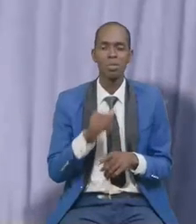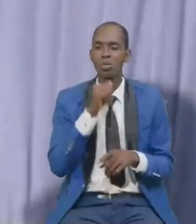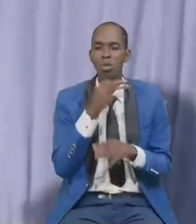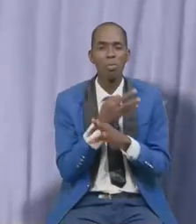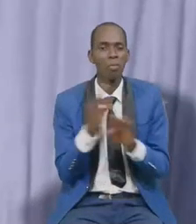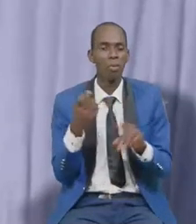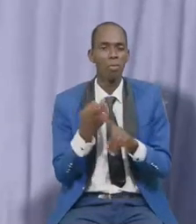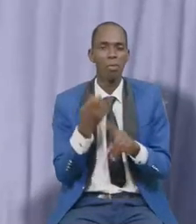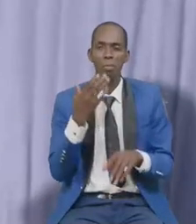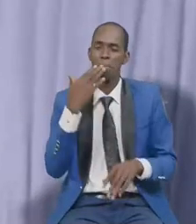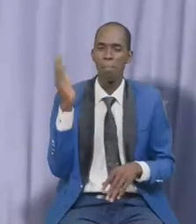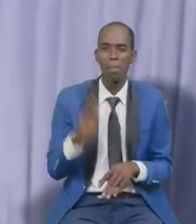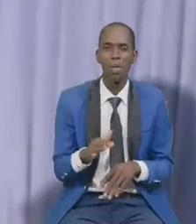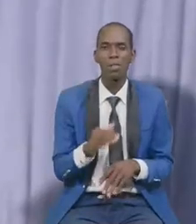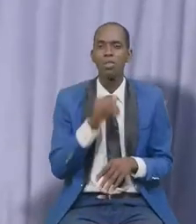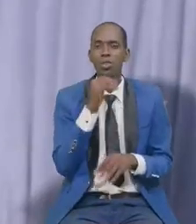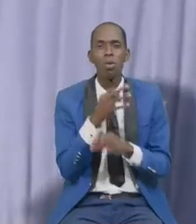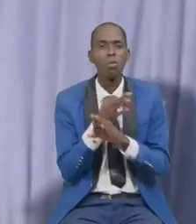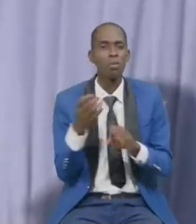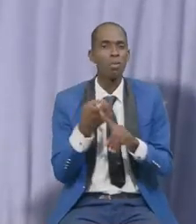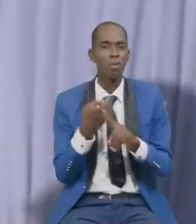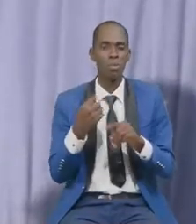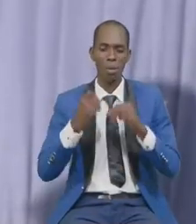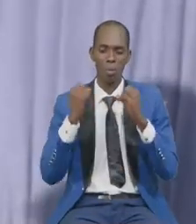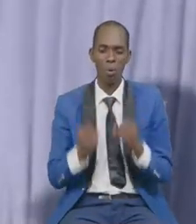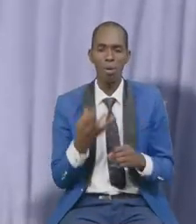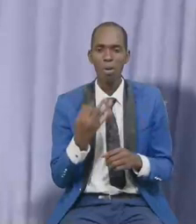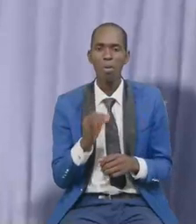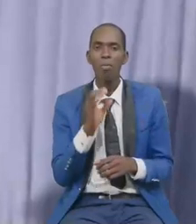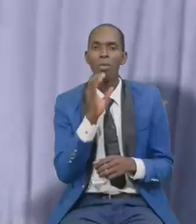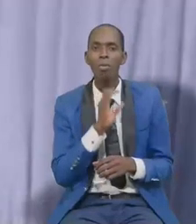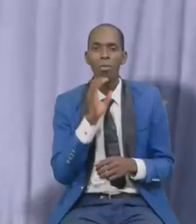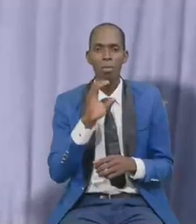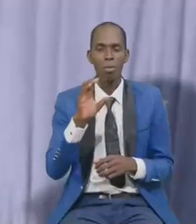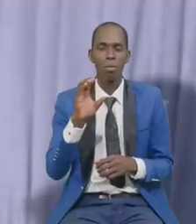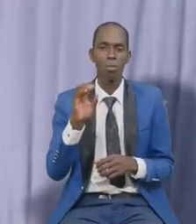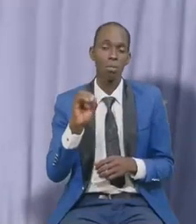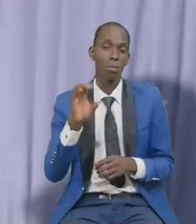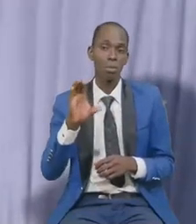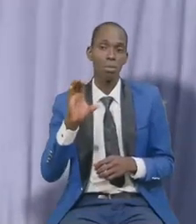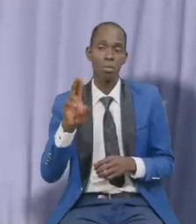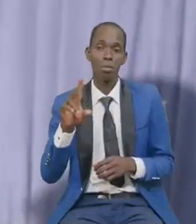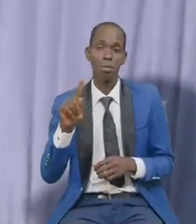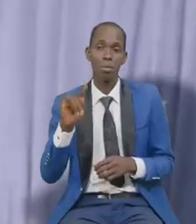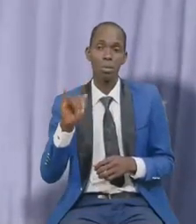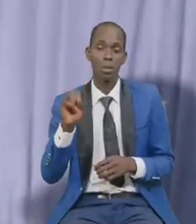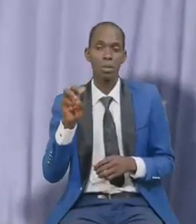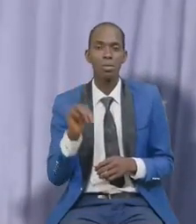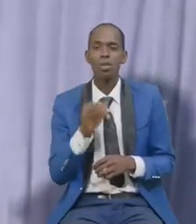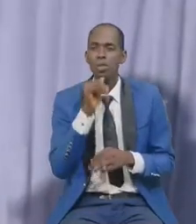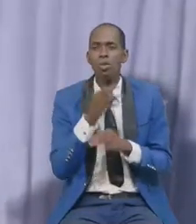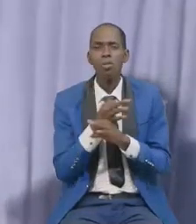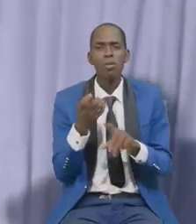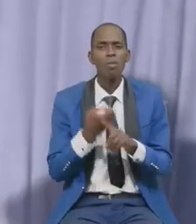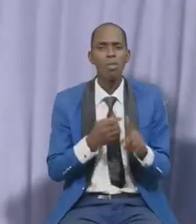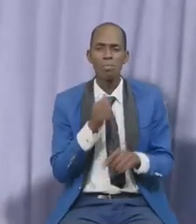Ils ne sont pas affranchis de la puissance de l'occultisme. Ils ne sont pas affranchis des péchés secrets. Ils ne sont pas affranchis